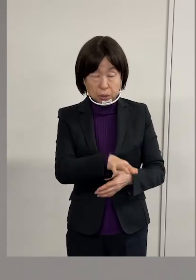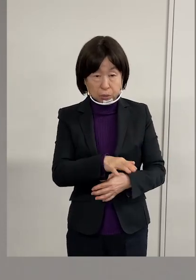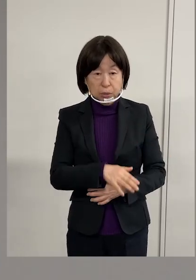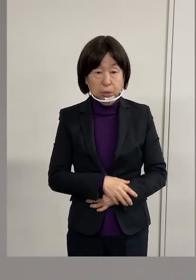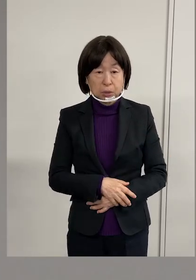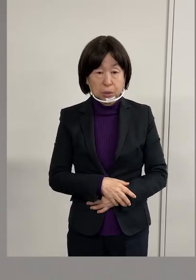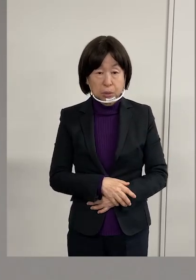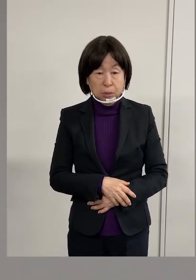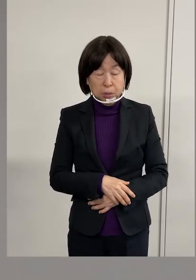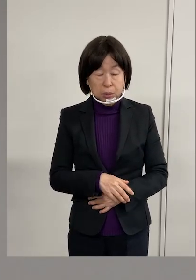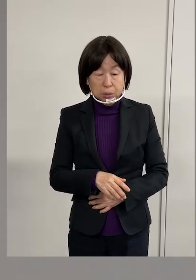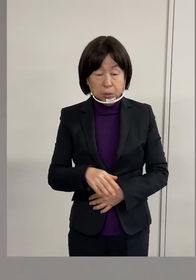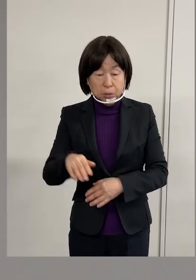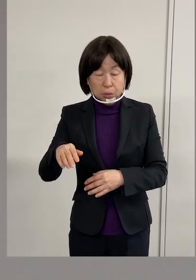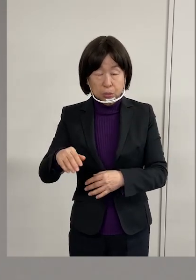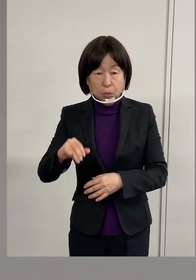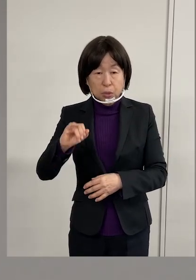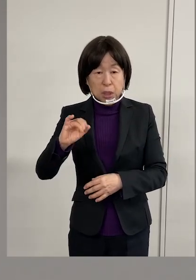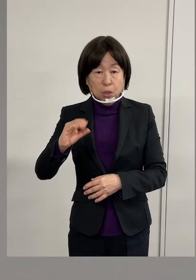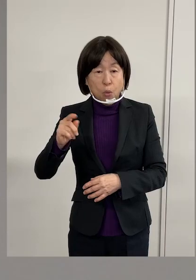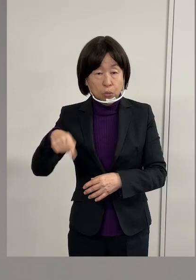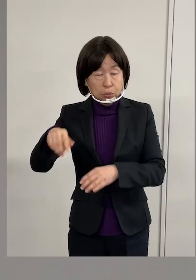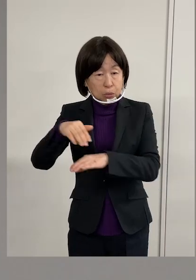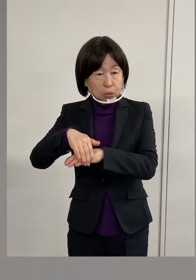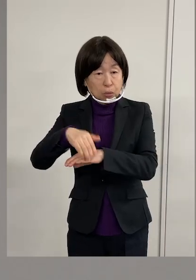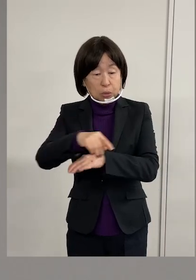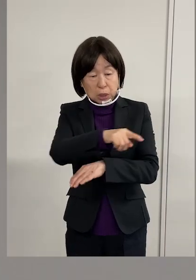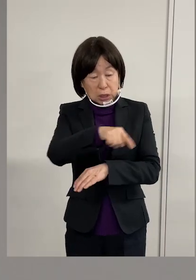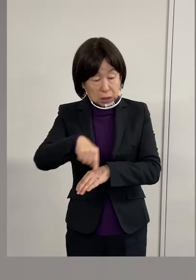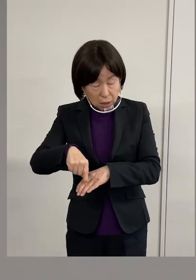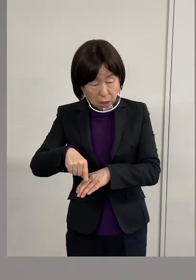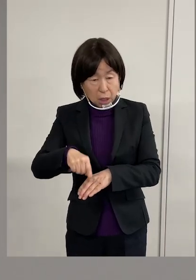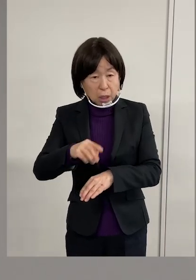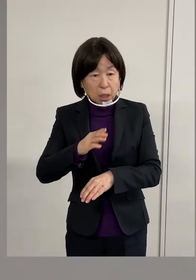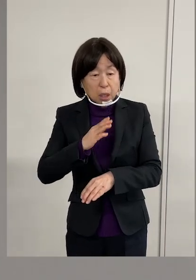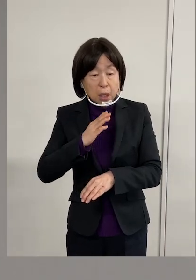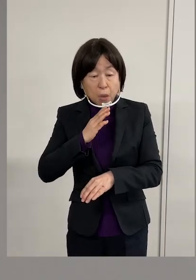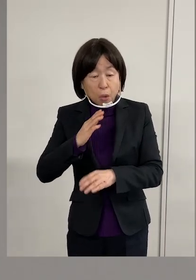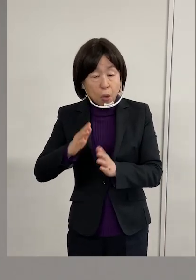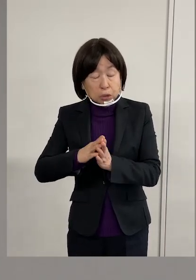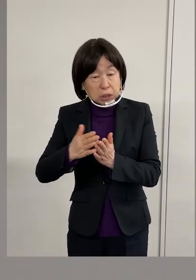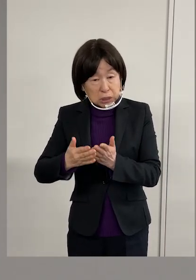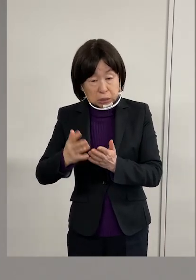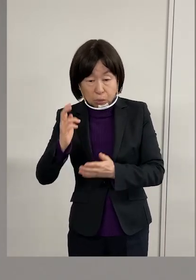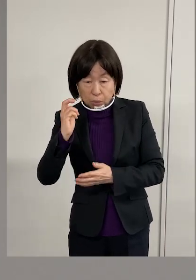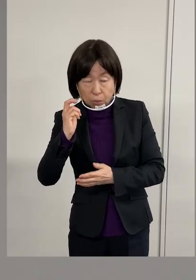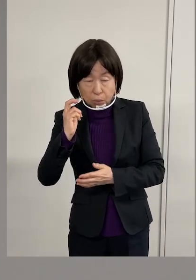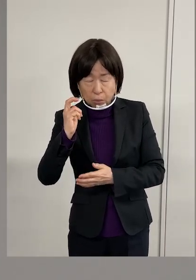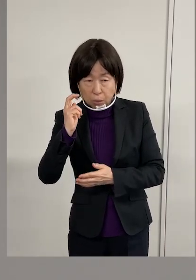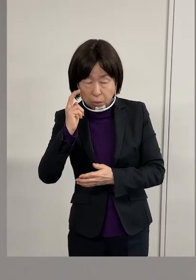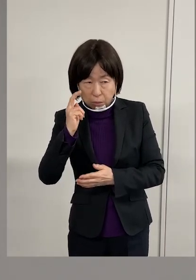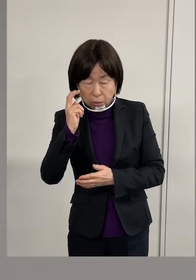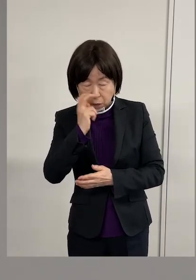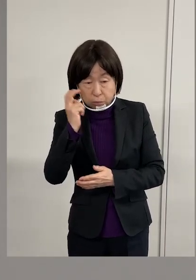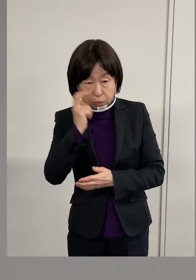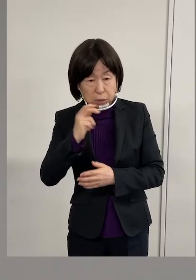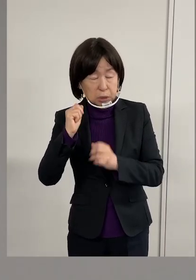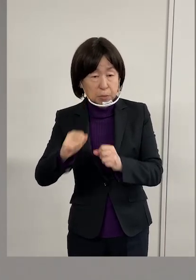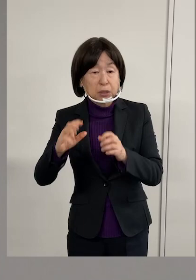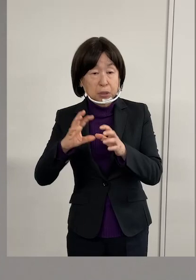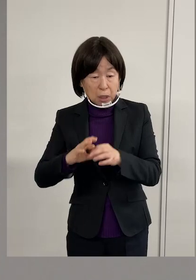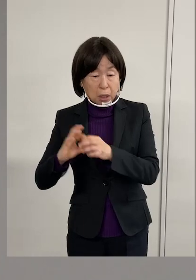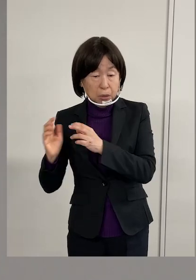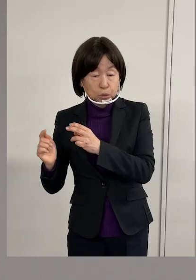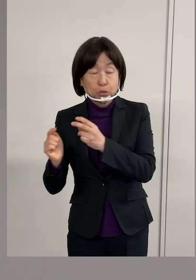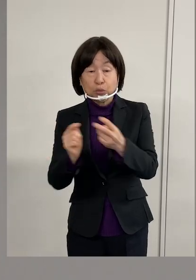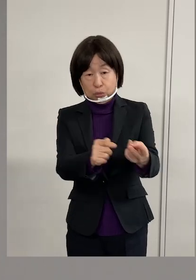しますので、あとカードが出来上がった時にですね、まあ、郵送で送れますので、まあ、非常にご協力